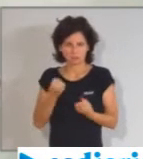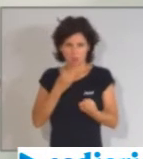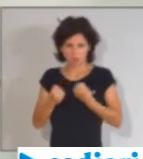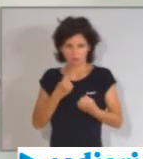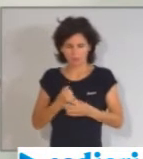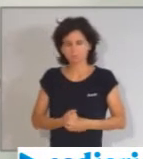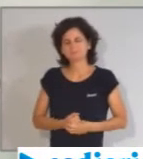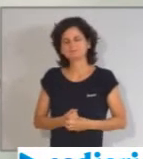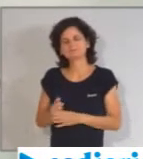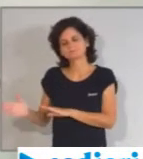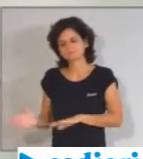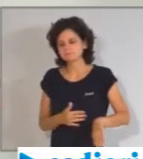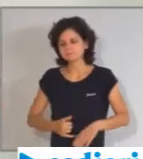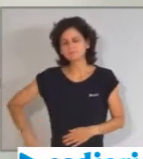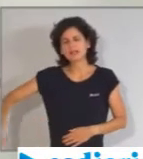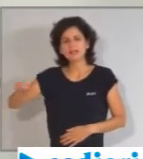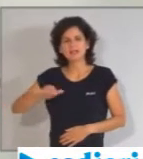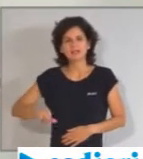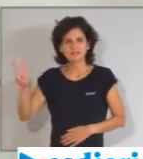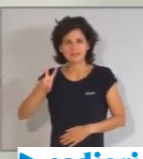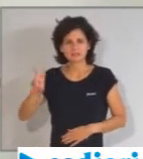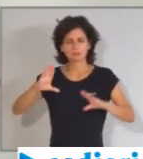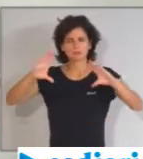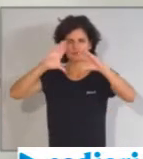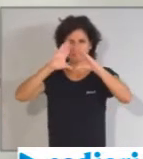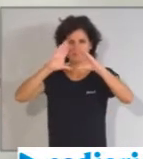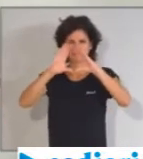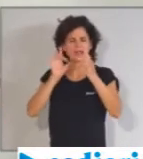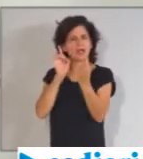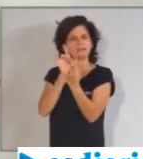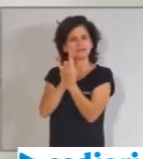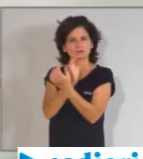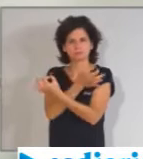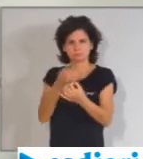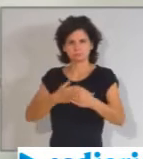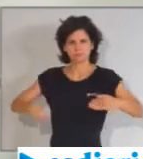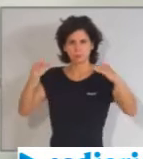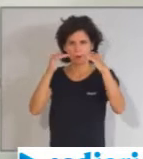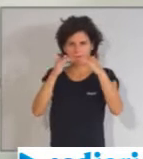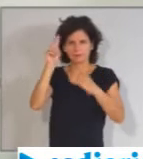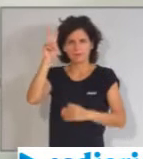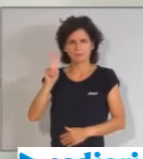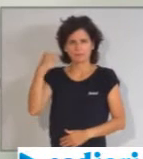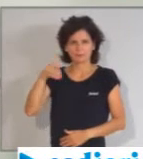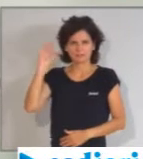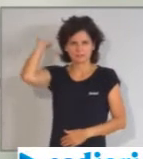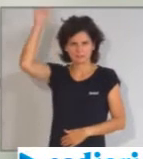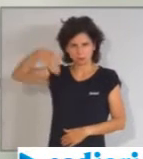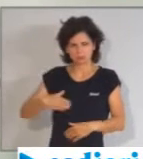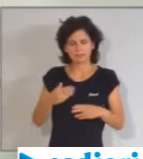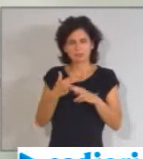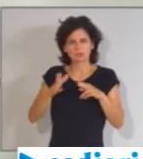En el eix segon del Pacte del Botànic, feminisme, diversitat i igualtat de tracte, vicepresidència i consellera d'Igualtat i Polítiques